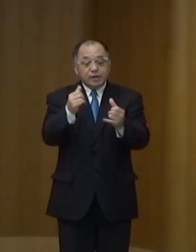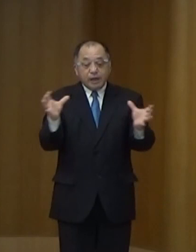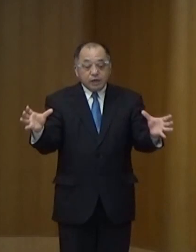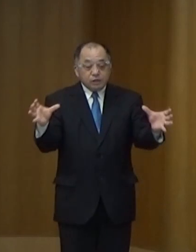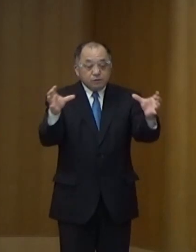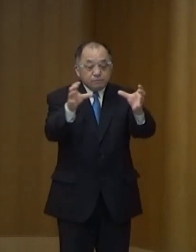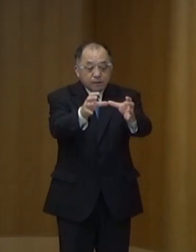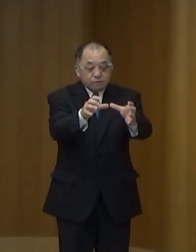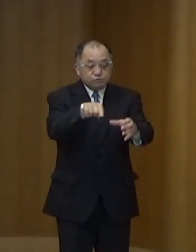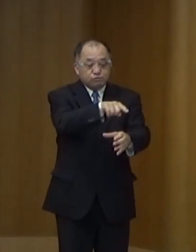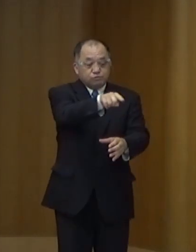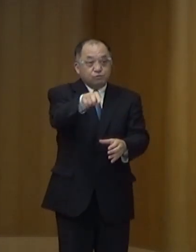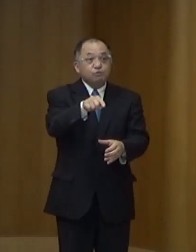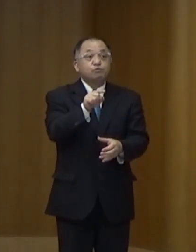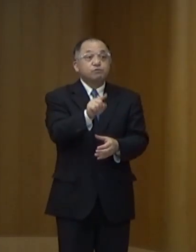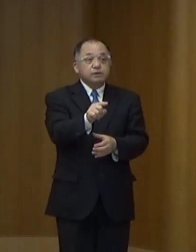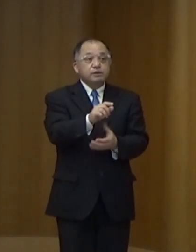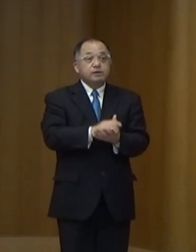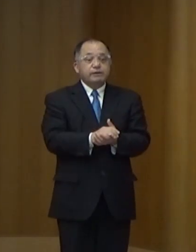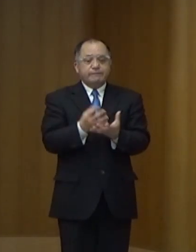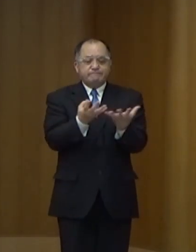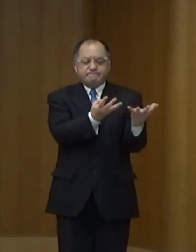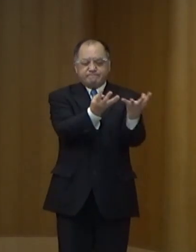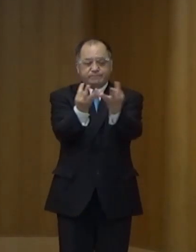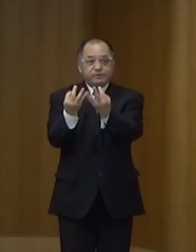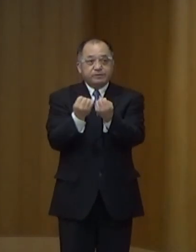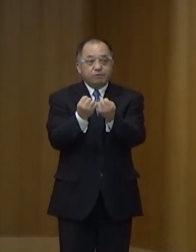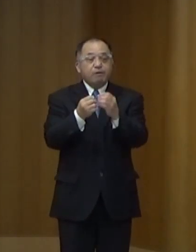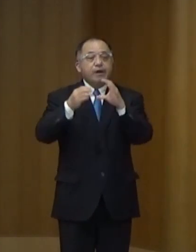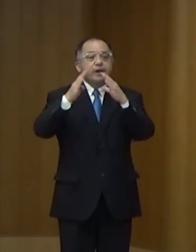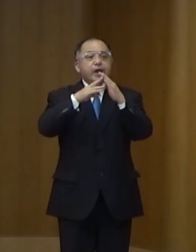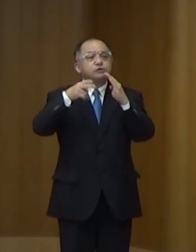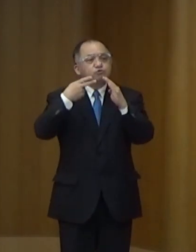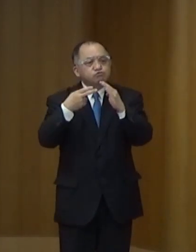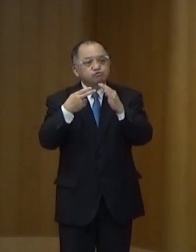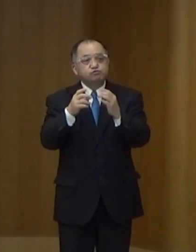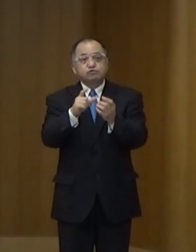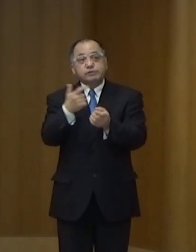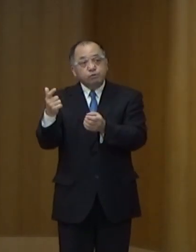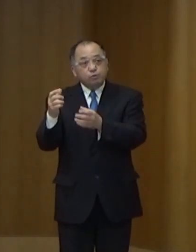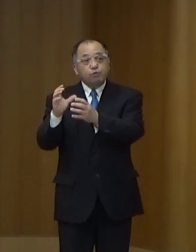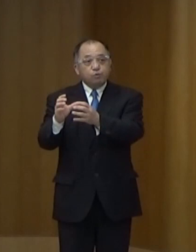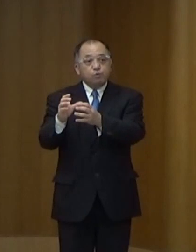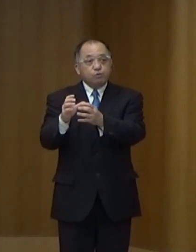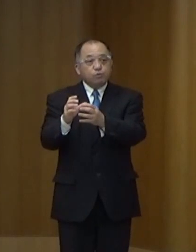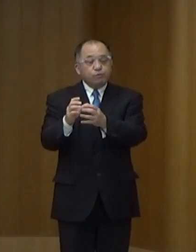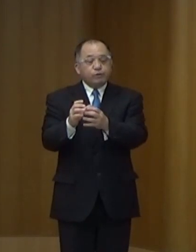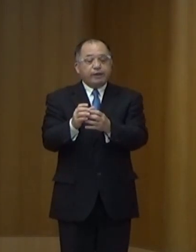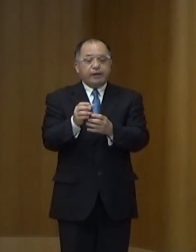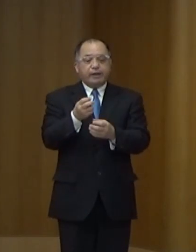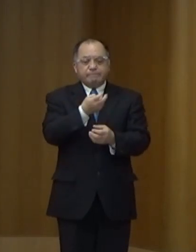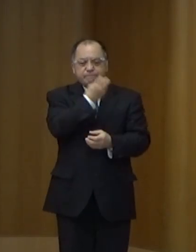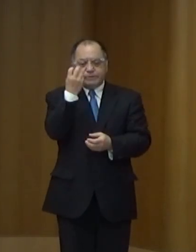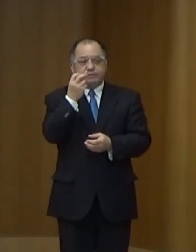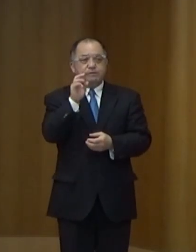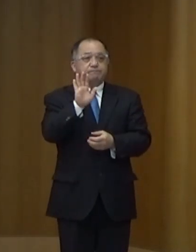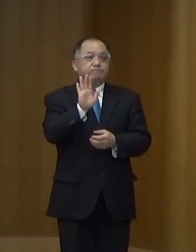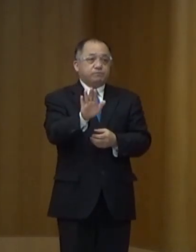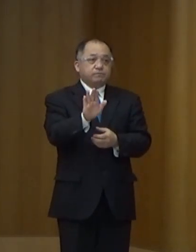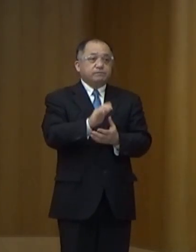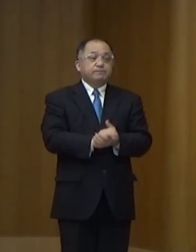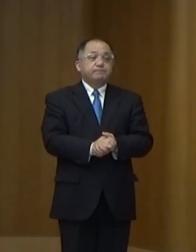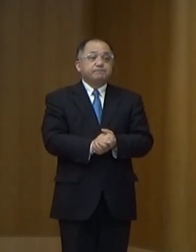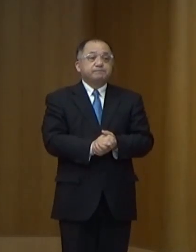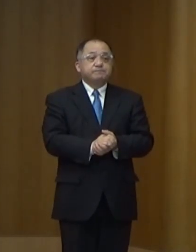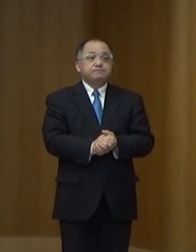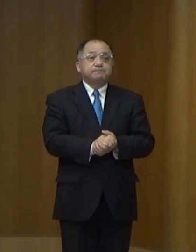場面、大人数での会食といった行動歴が確認をされ、